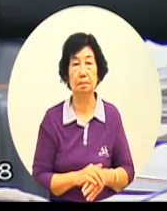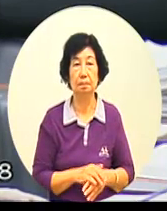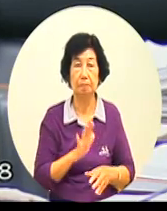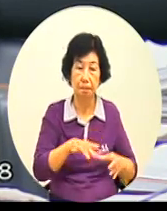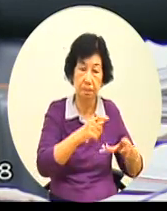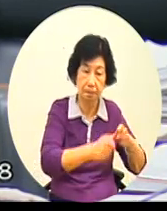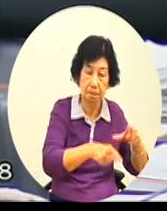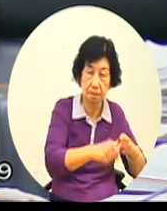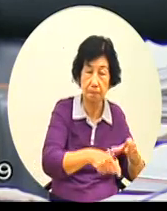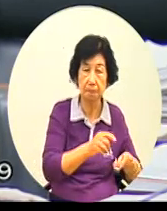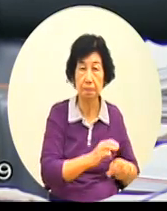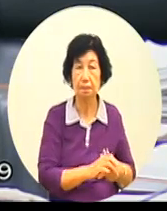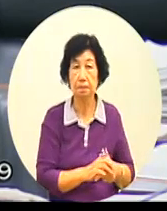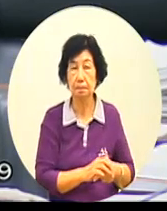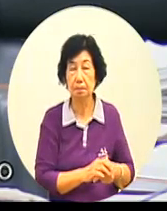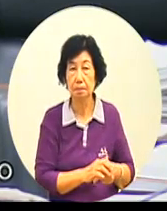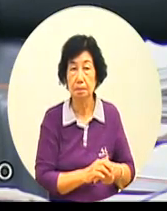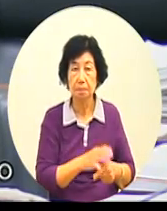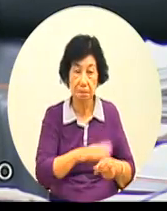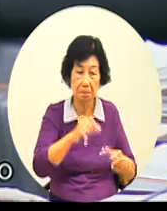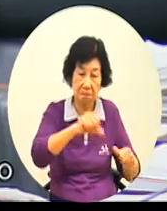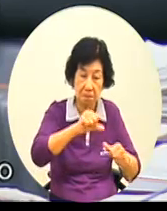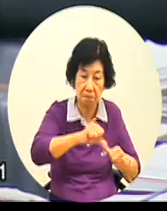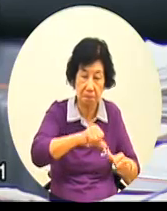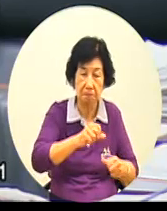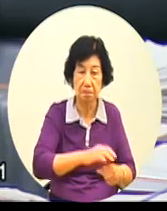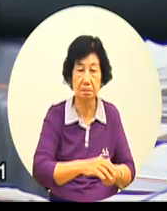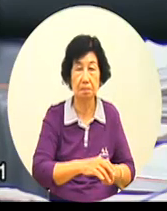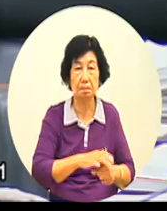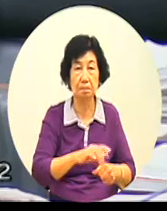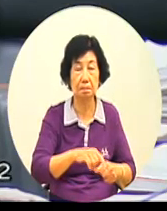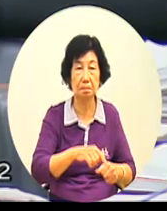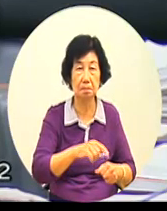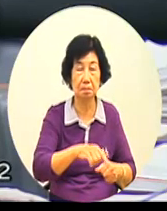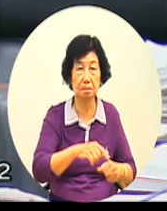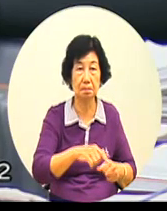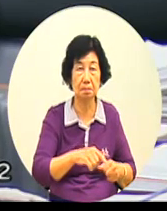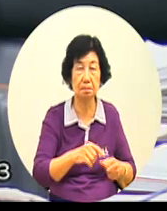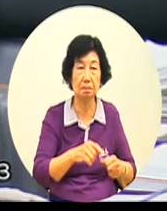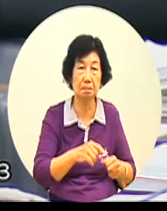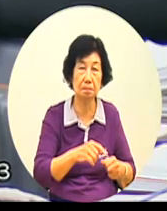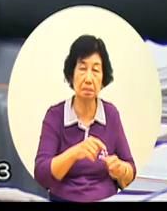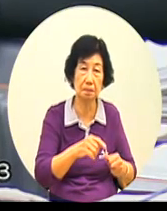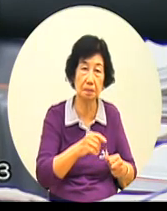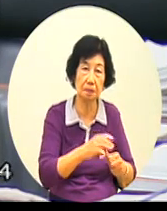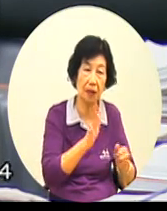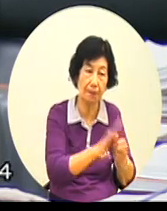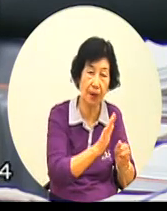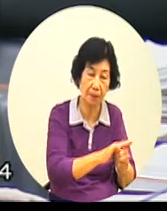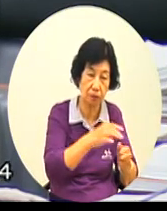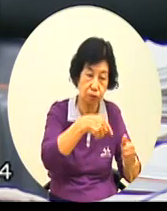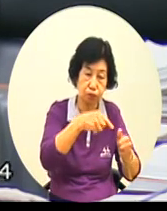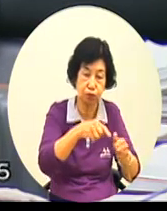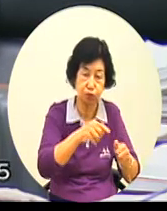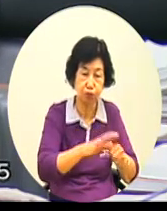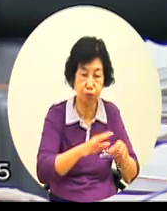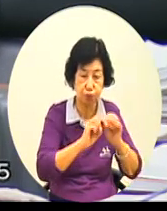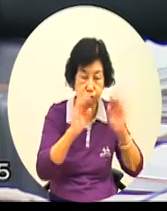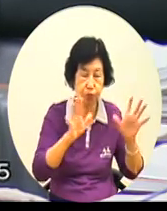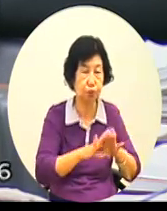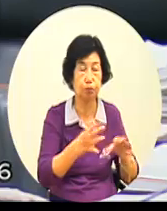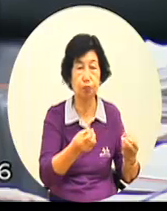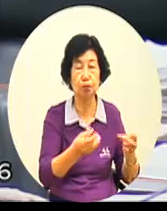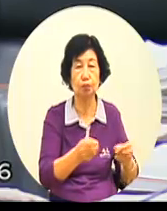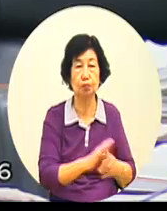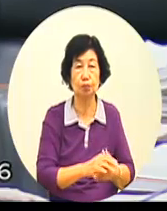说他动不动就被罚，完全没有空间的时候，其实他的埋怨出来的时候，他会对这个在这里